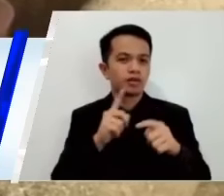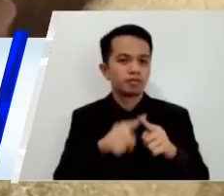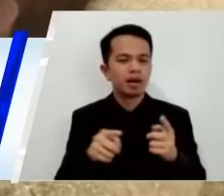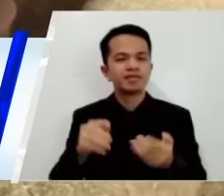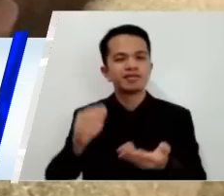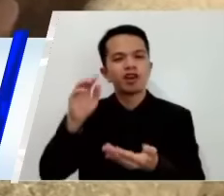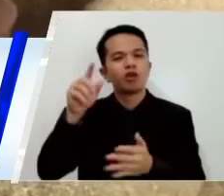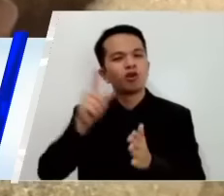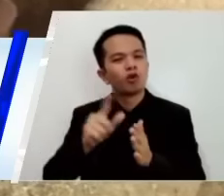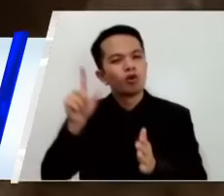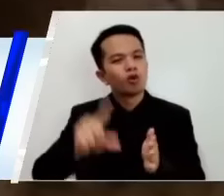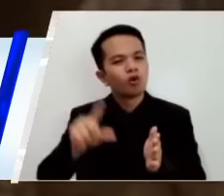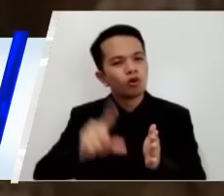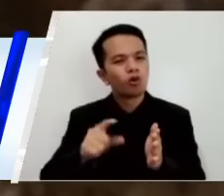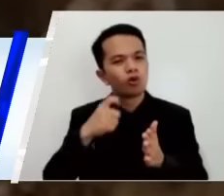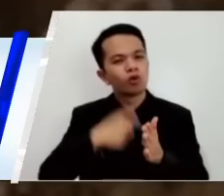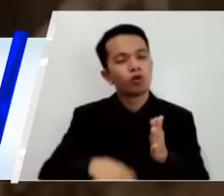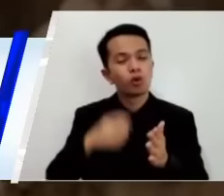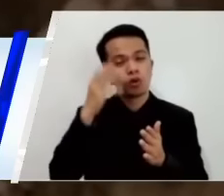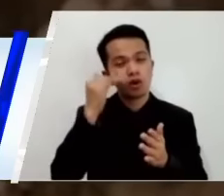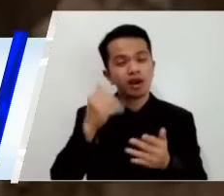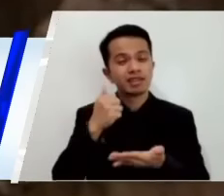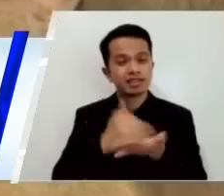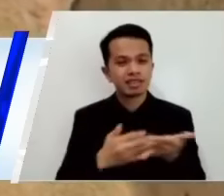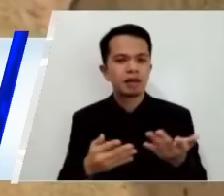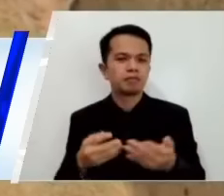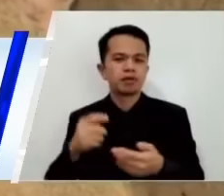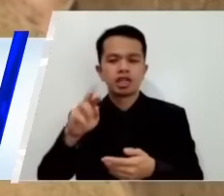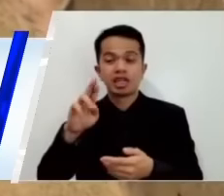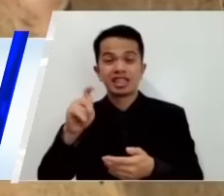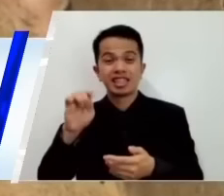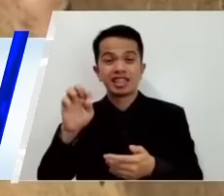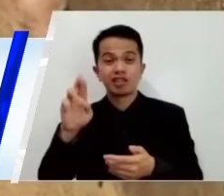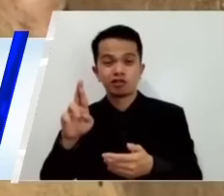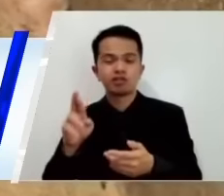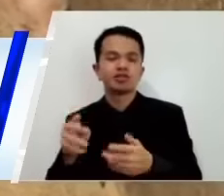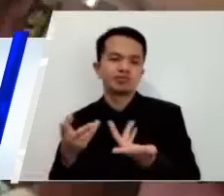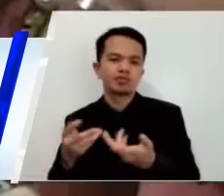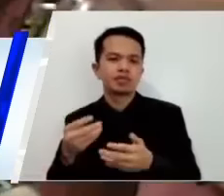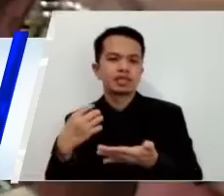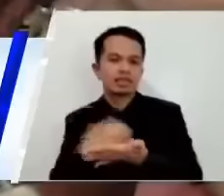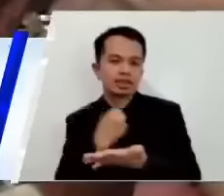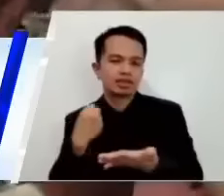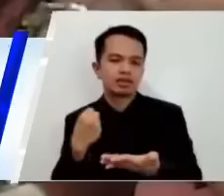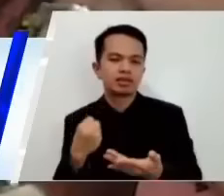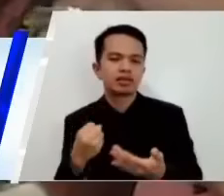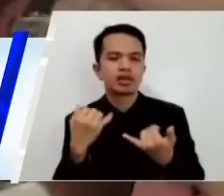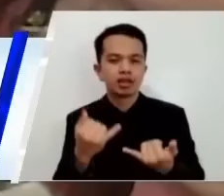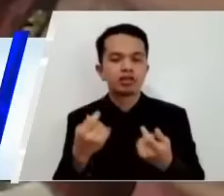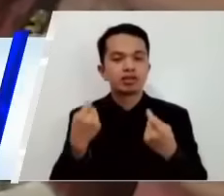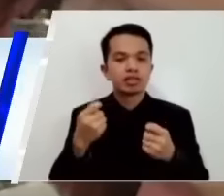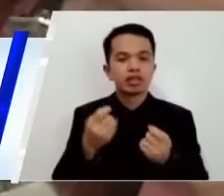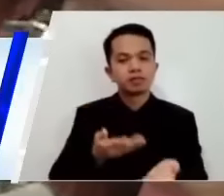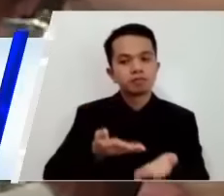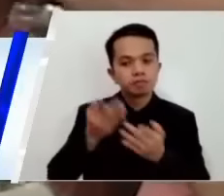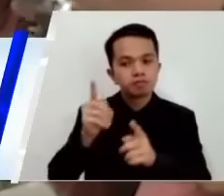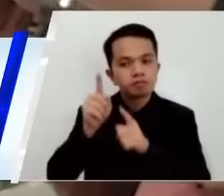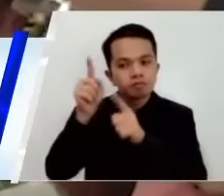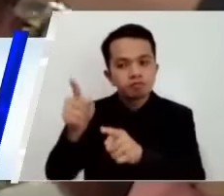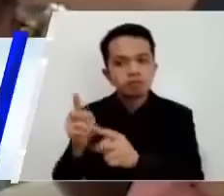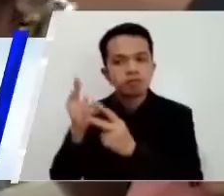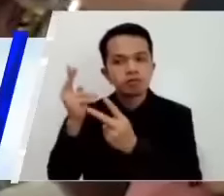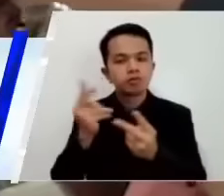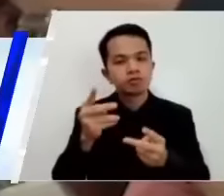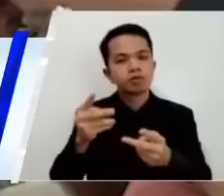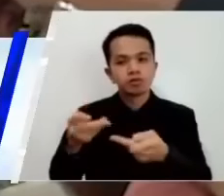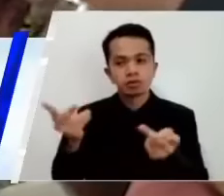mga traders kasi ano, nagte-take advantage. Eh. So, isa-set natin yung pagpunta natin sa mga lugar na talagang mababa naman.